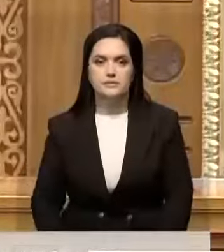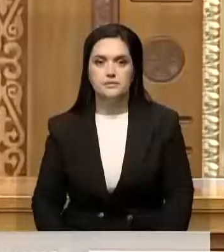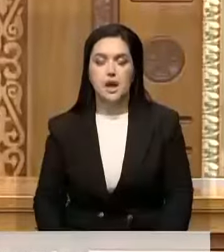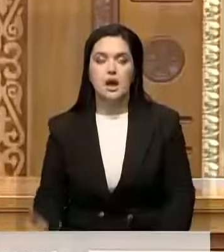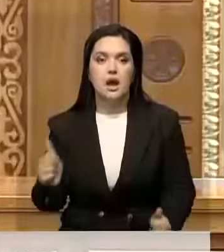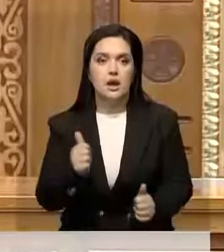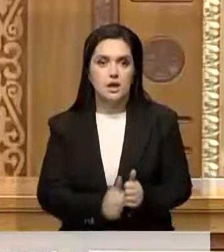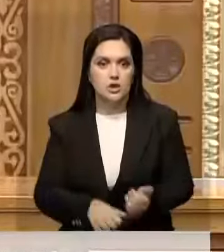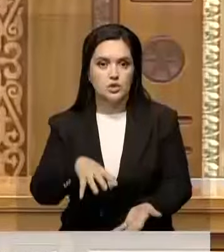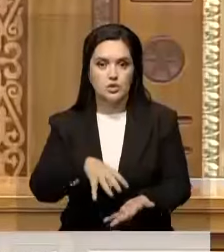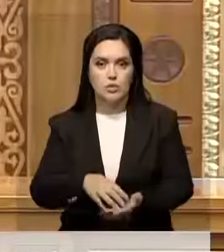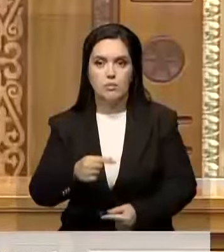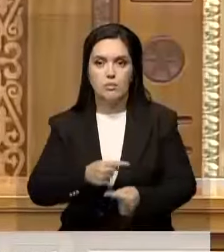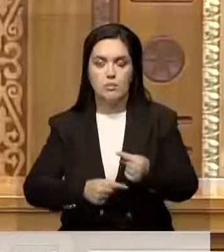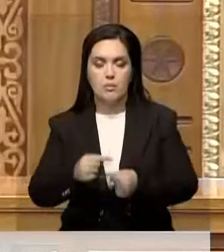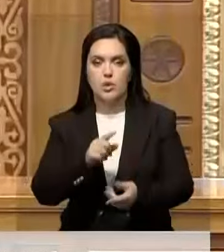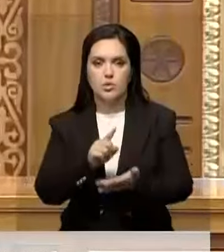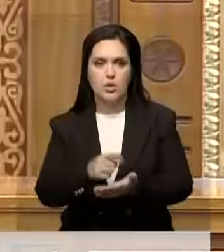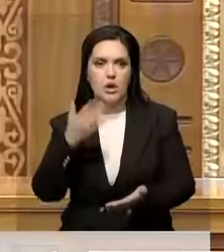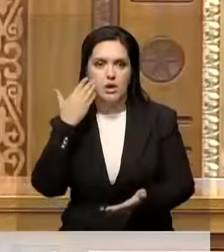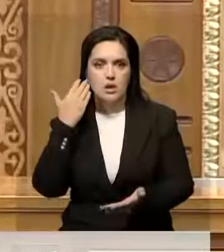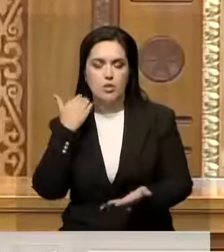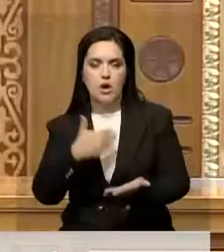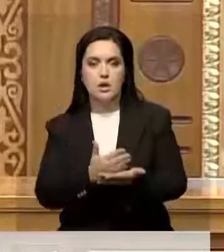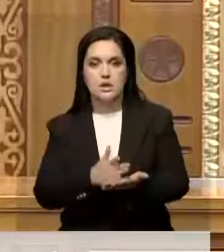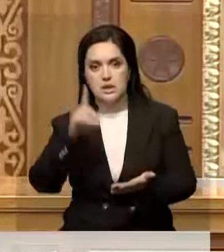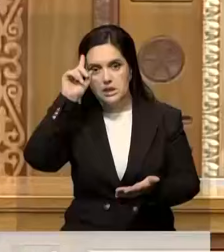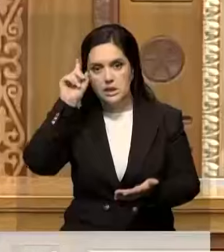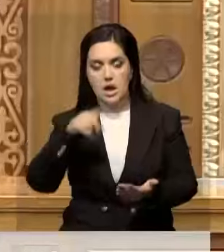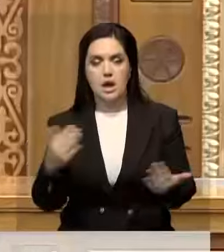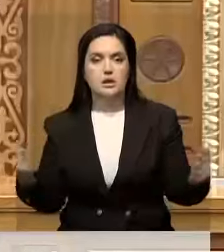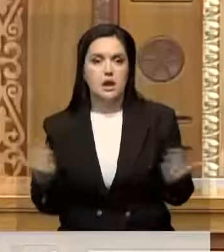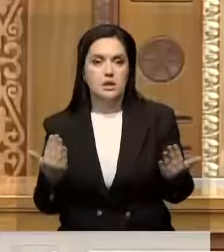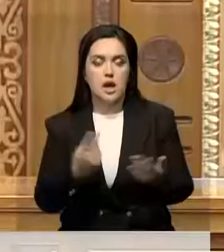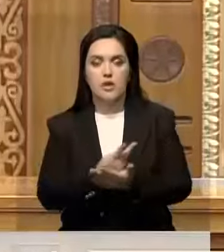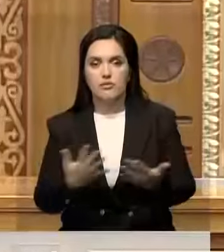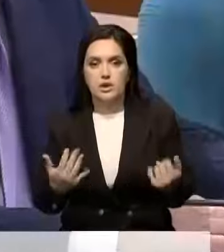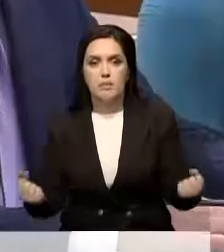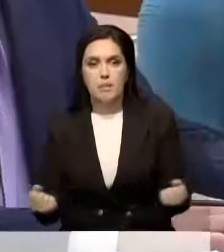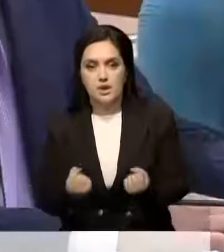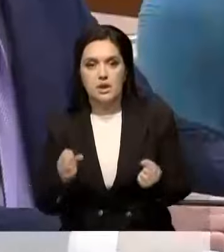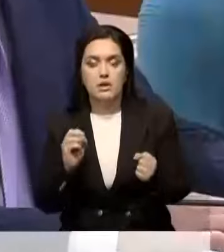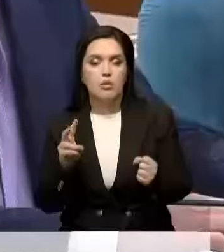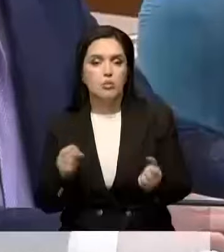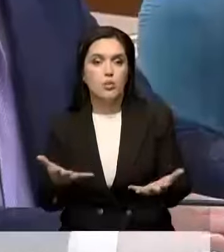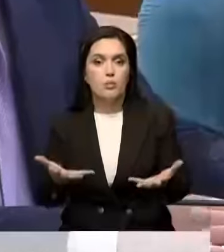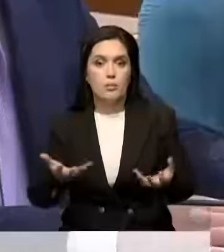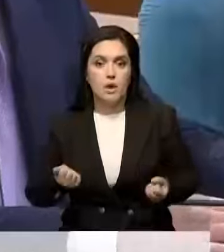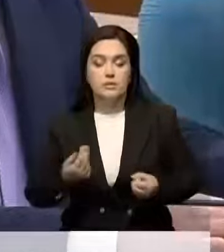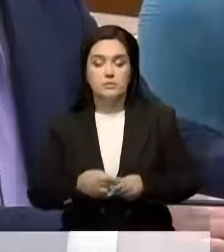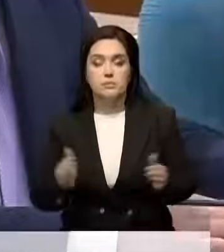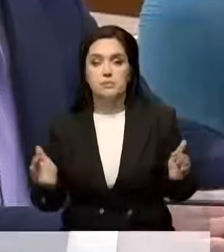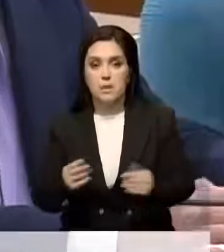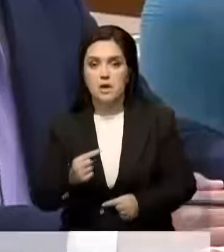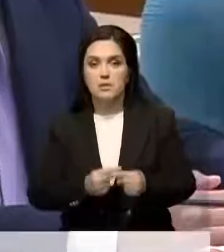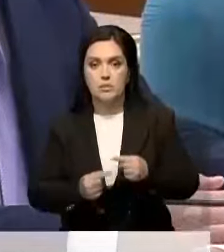Каждый субъект предпринимательства должен легко ориентироваться и знать, какие есть виды поддержки, как он их может получить. Тогда малый бизнес